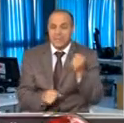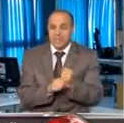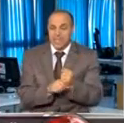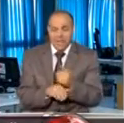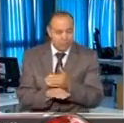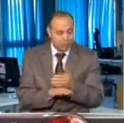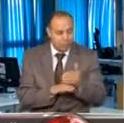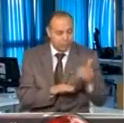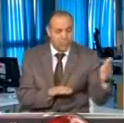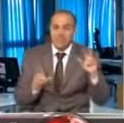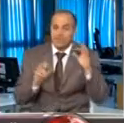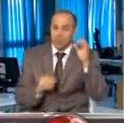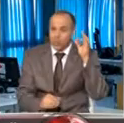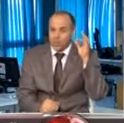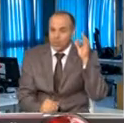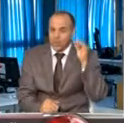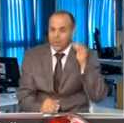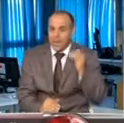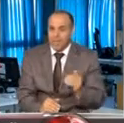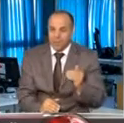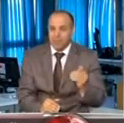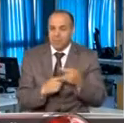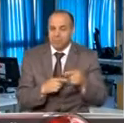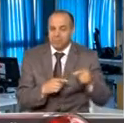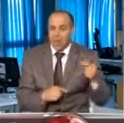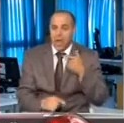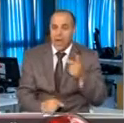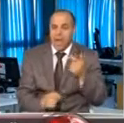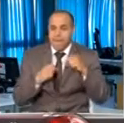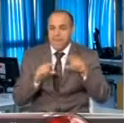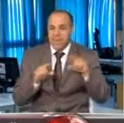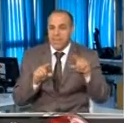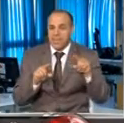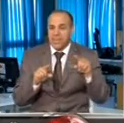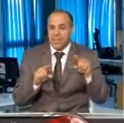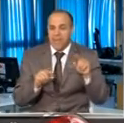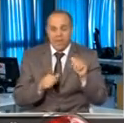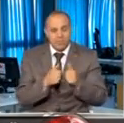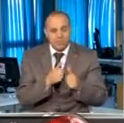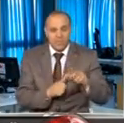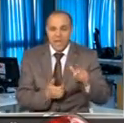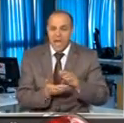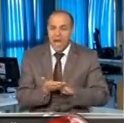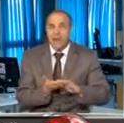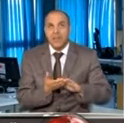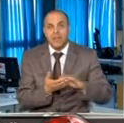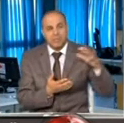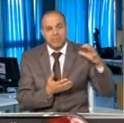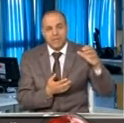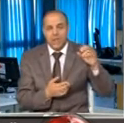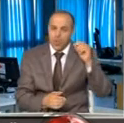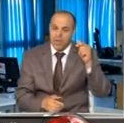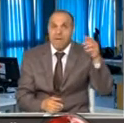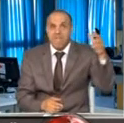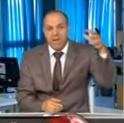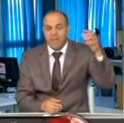مرت التلفزة التونسية بمراحل مختلفة، من بث هرتزي تناظري إلى أرضي إلى بث رقمي